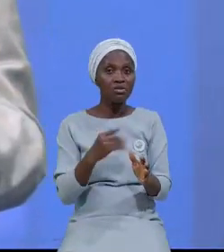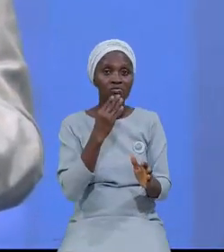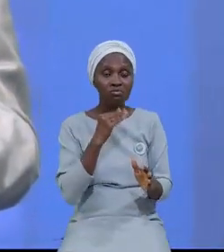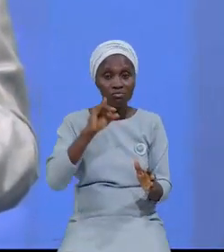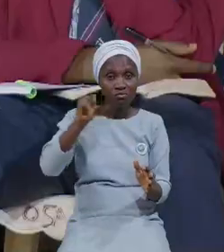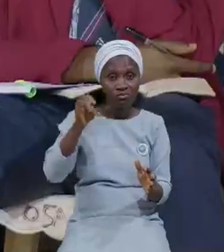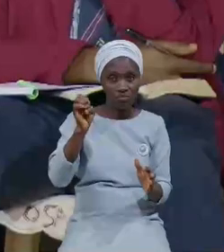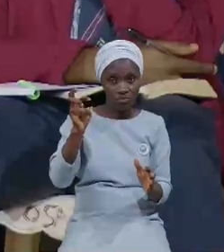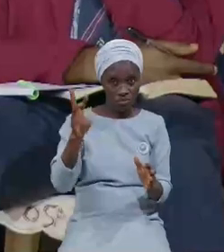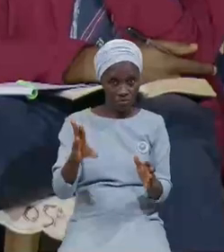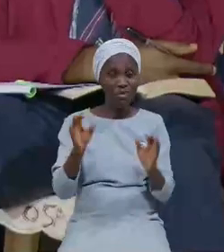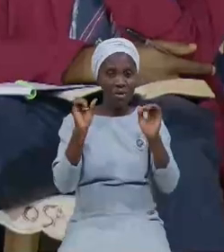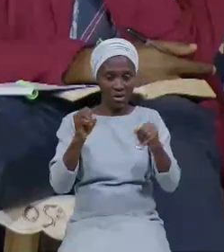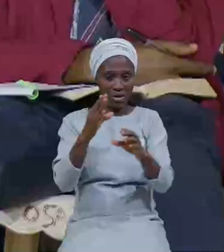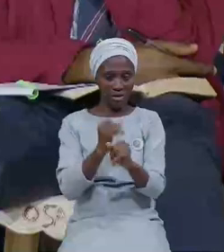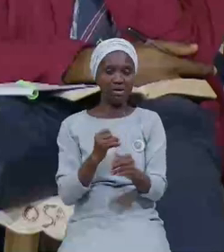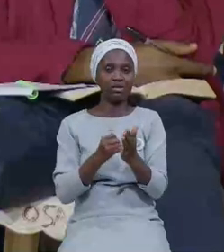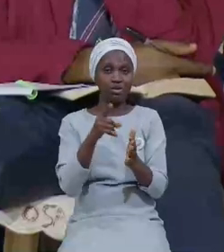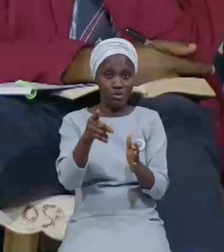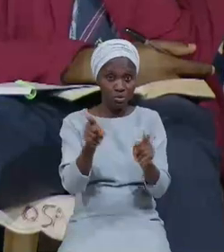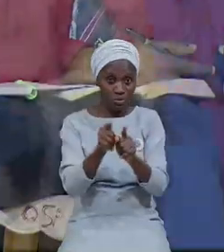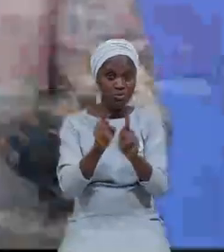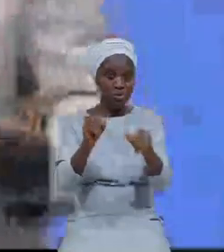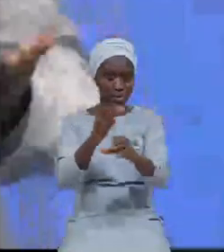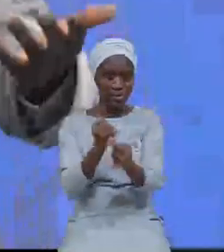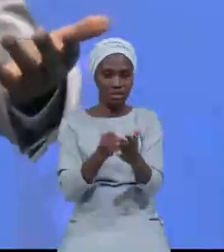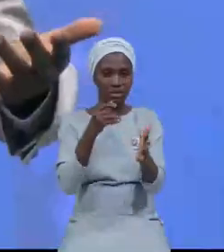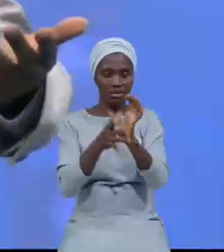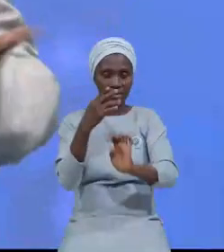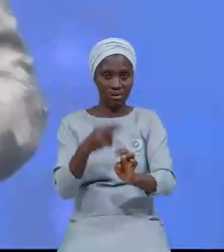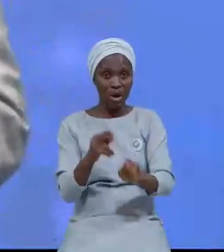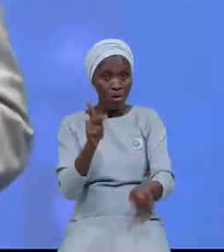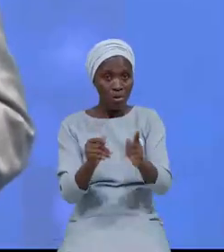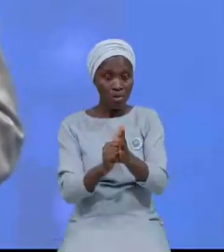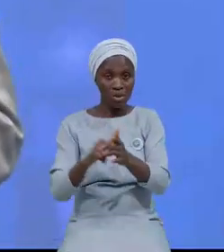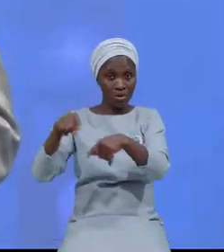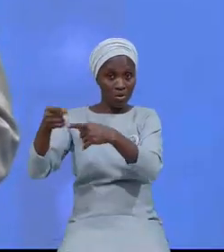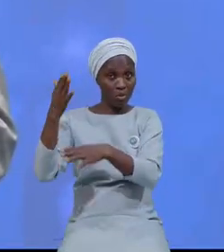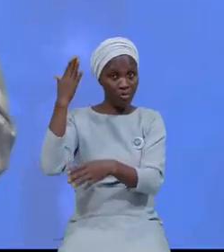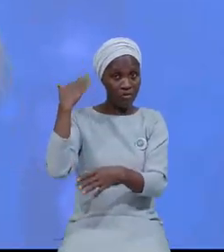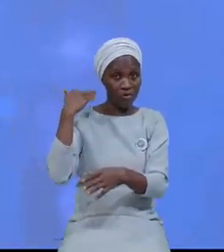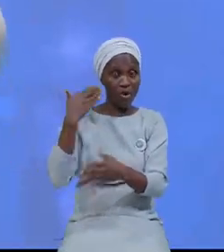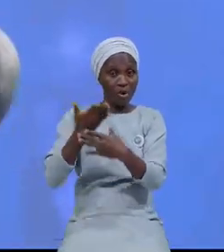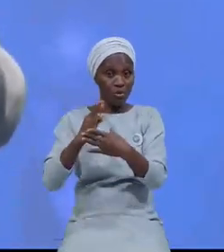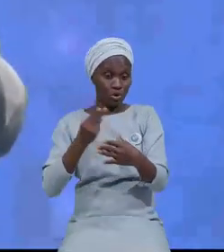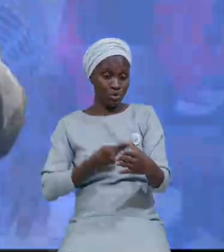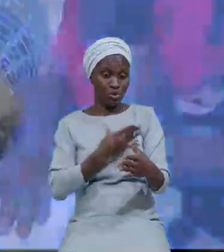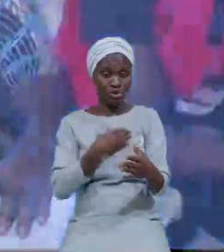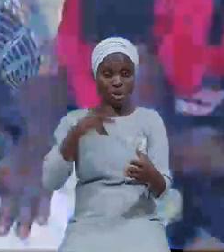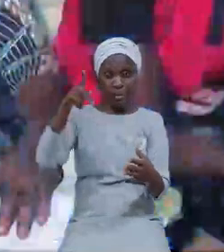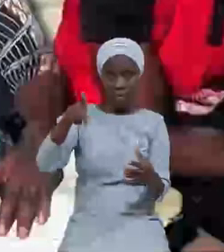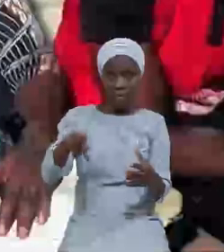l'avoir tu vas l'avoir aussi ceux qui nous ont dévensé entre nous et